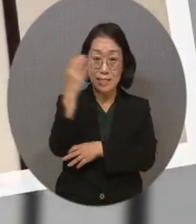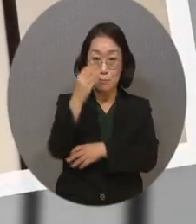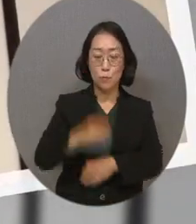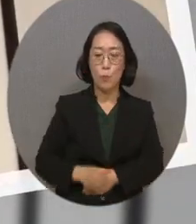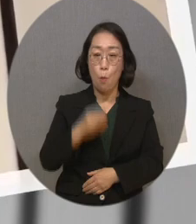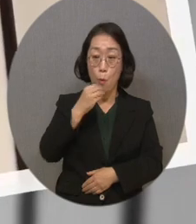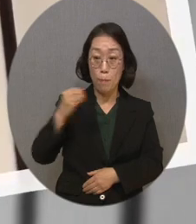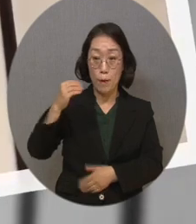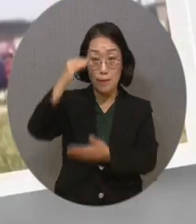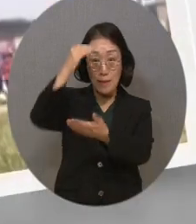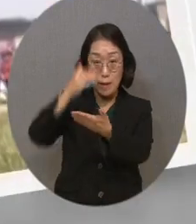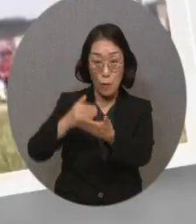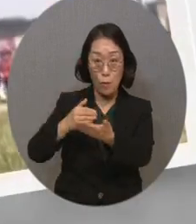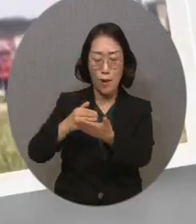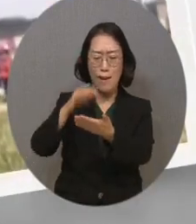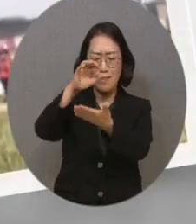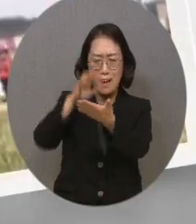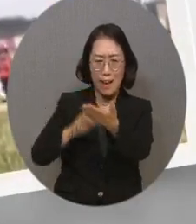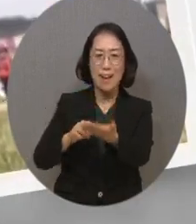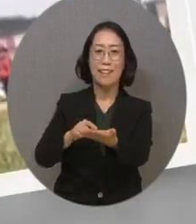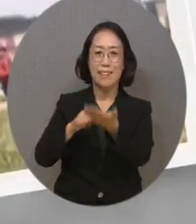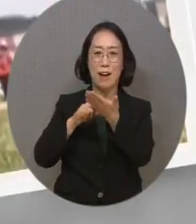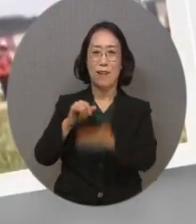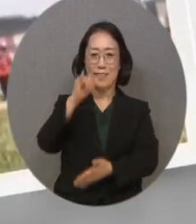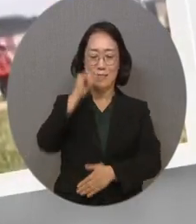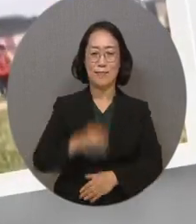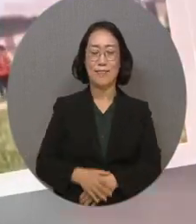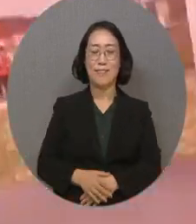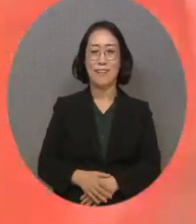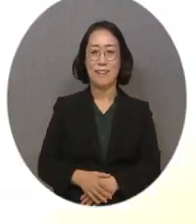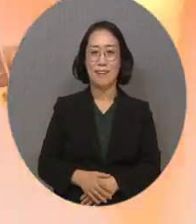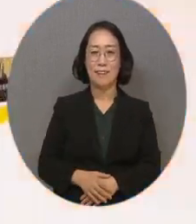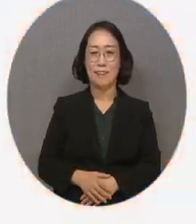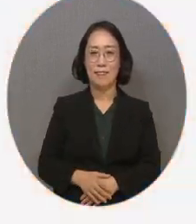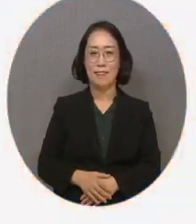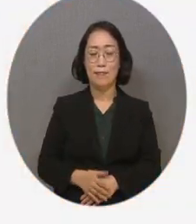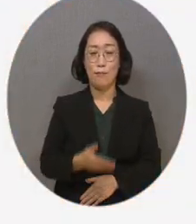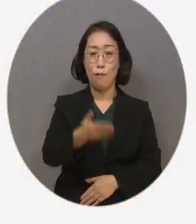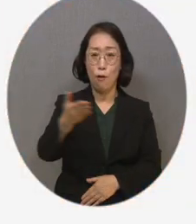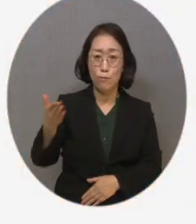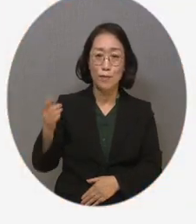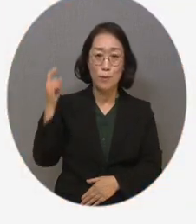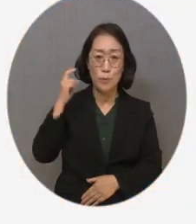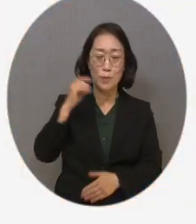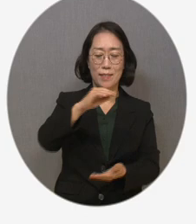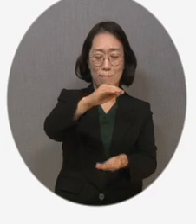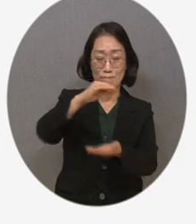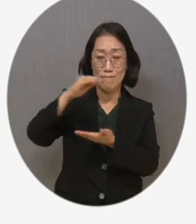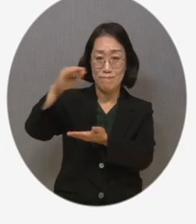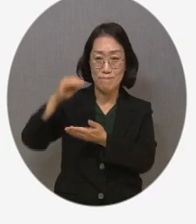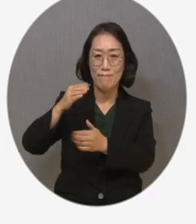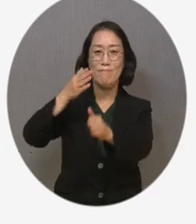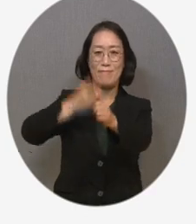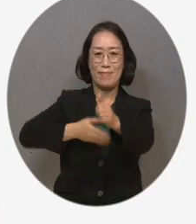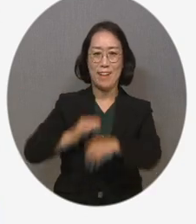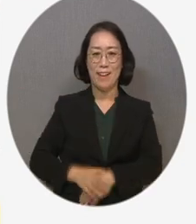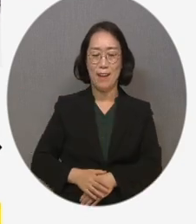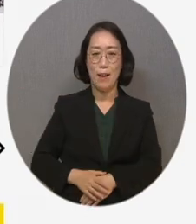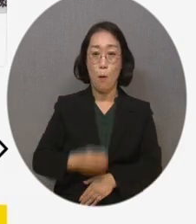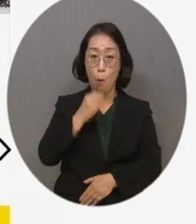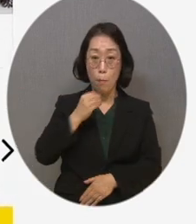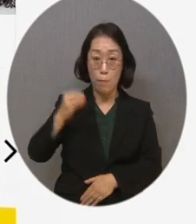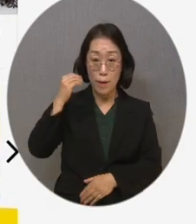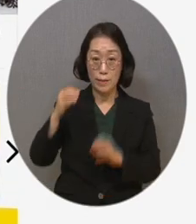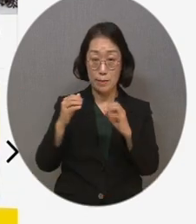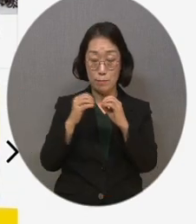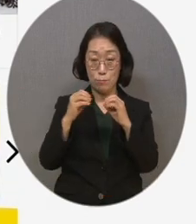웰페어뉴스 홈페이지를 통해 보다 다양한 소식을 접할 수 있습니다. 시청자 여러분의 제보를 기다립니다. 웰페어뉴스